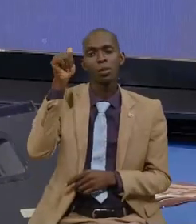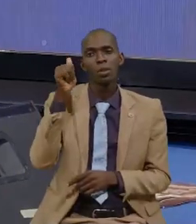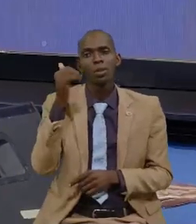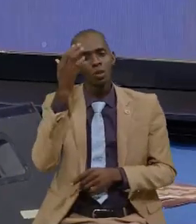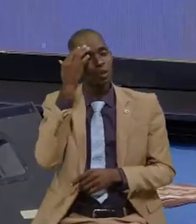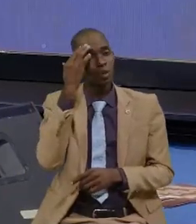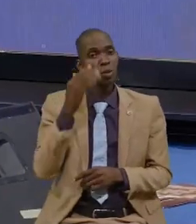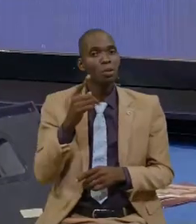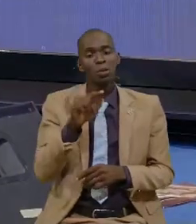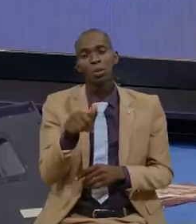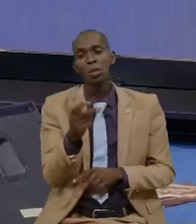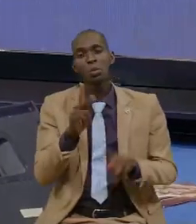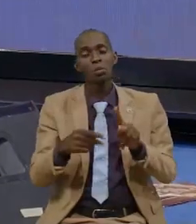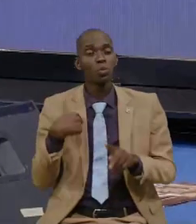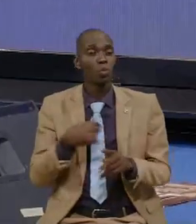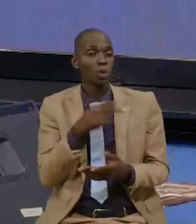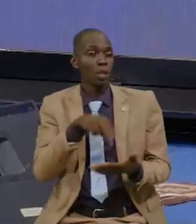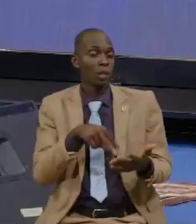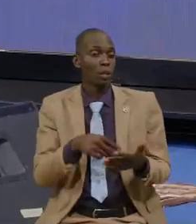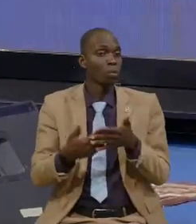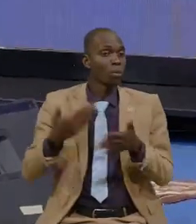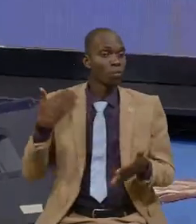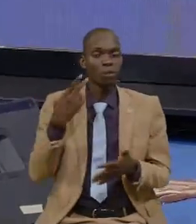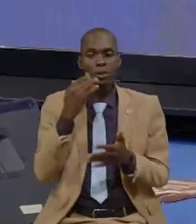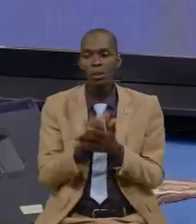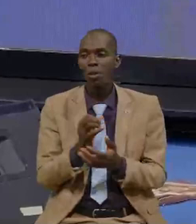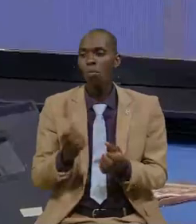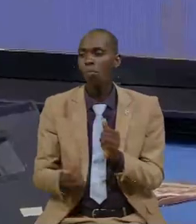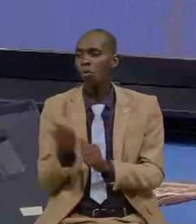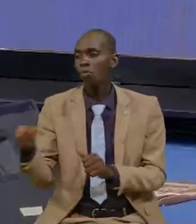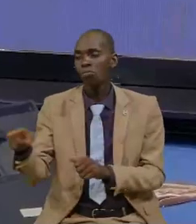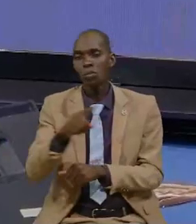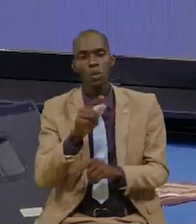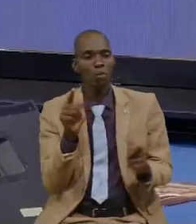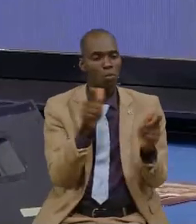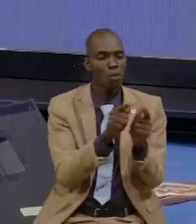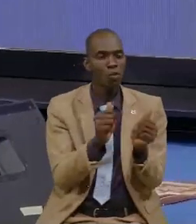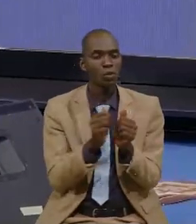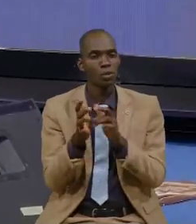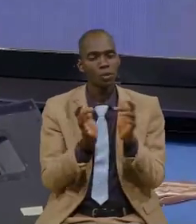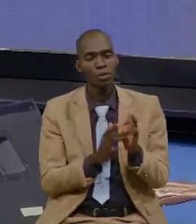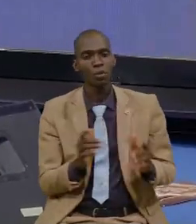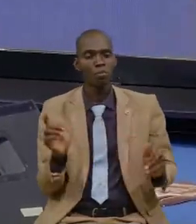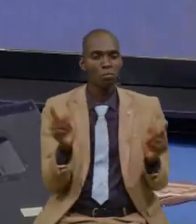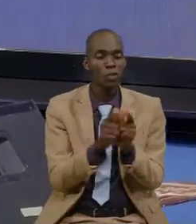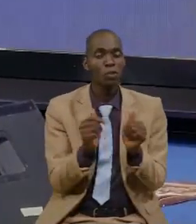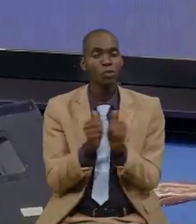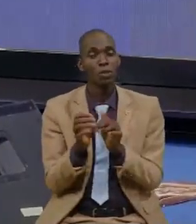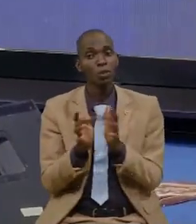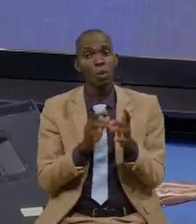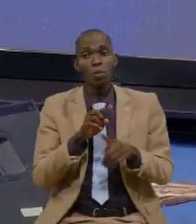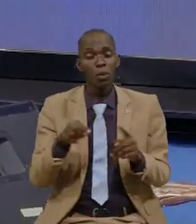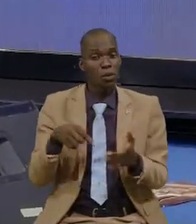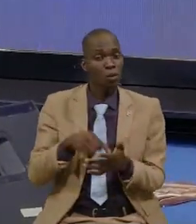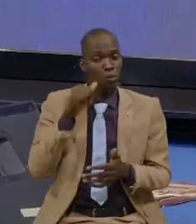lorsqu'il a vu, Jésus lui adressa la parole. Ouais, il y a des gens. Dans le récit que nous lisions, on a vu